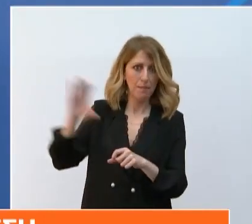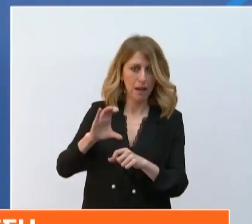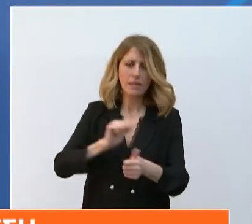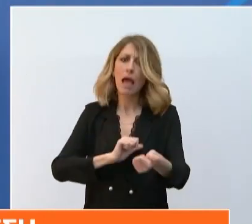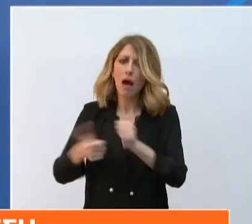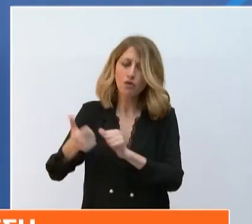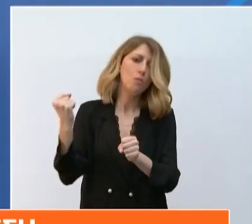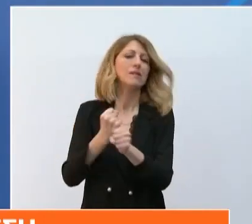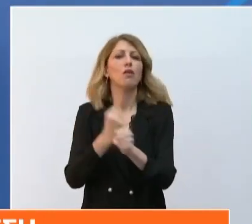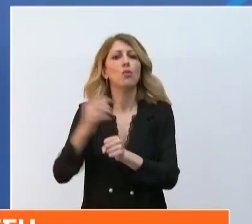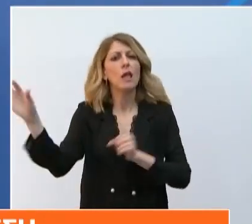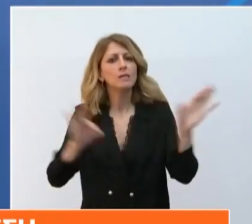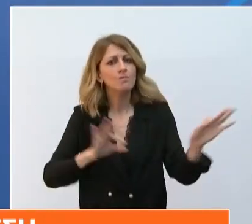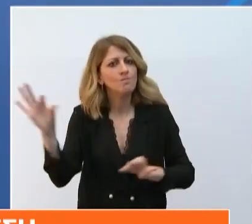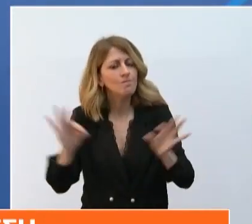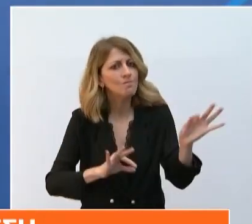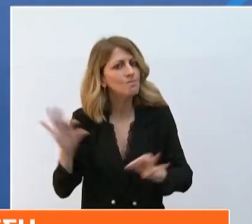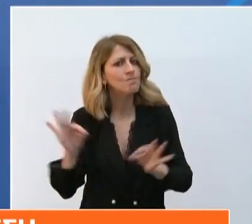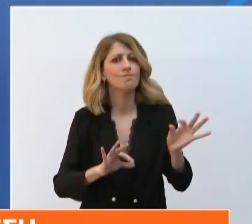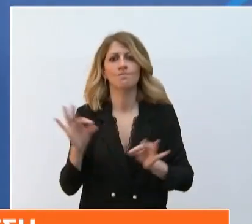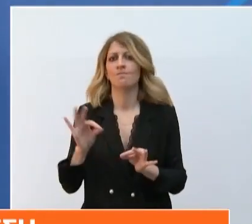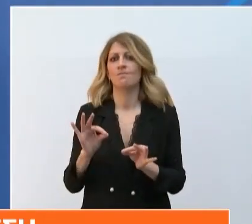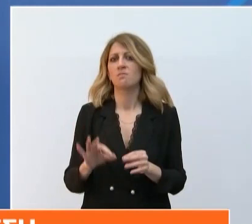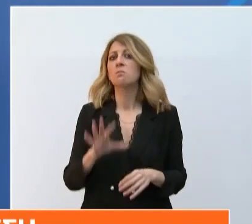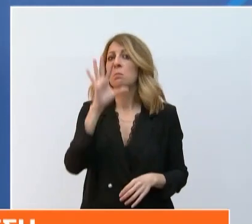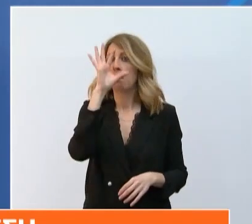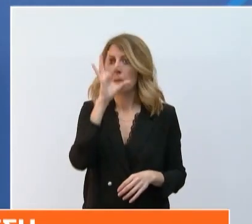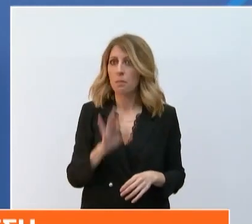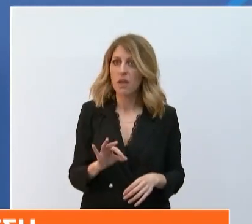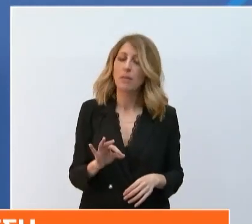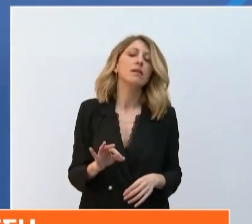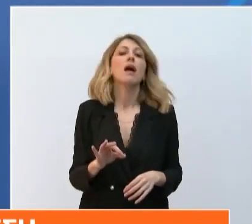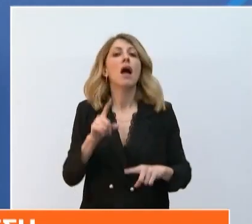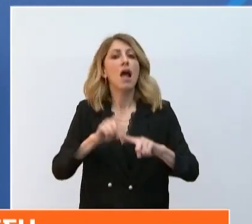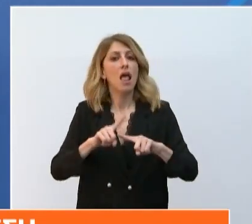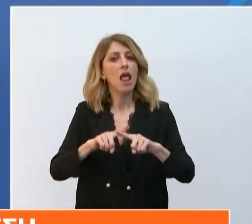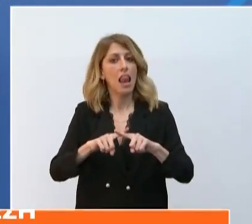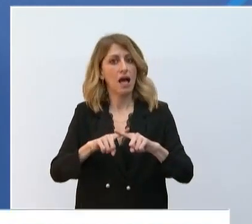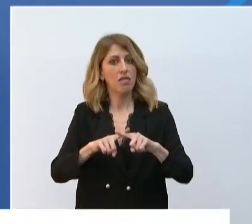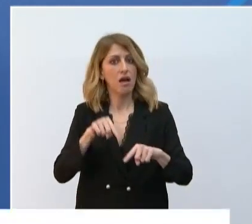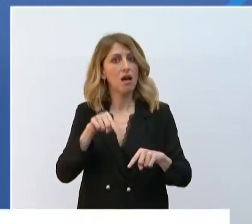χωρών, οι οποίες πια είναι πολύ ψηλά στη λίστα των μεγάλων επιχειρήσεων που εξετάζουν